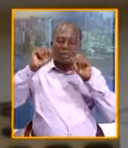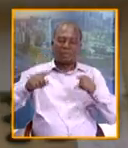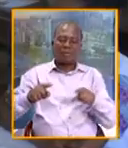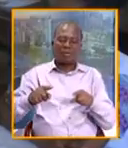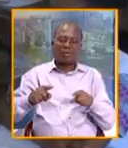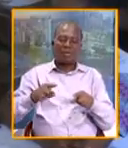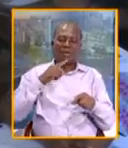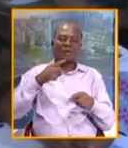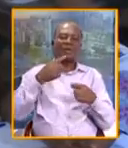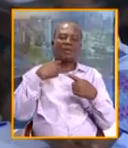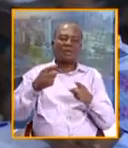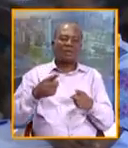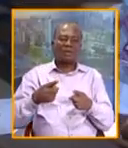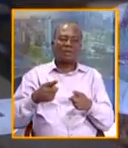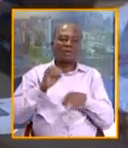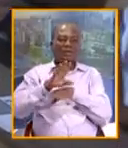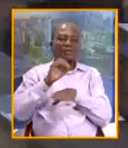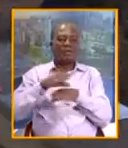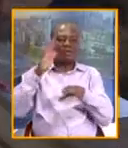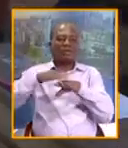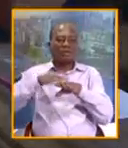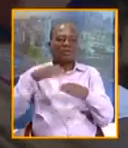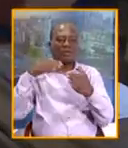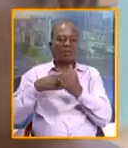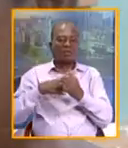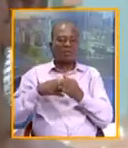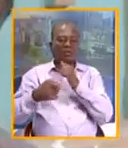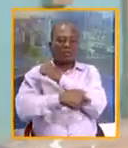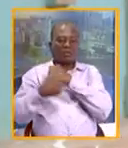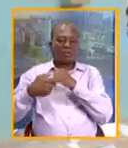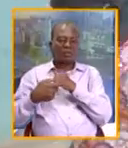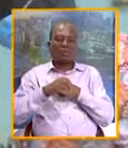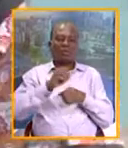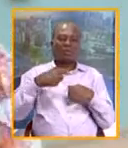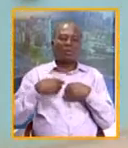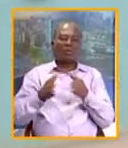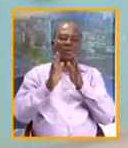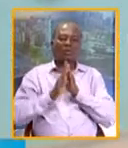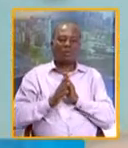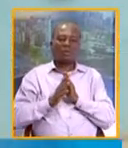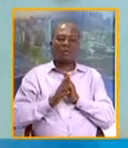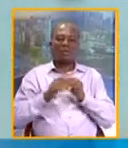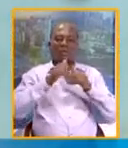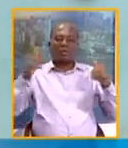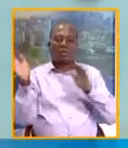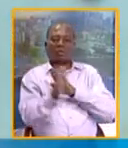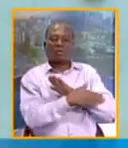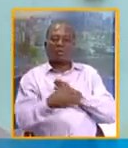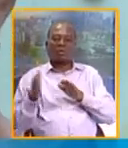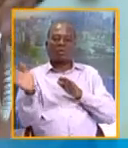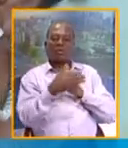il a été rappelé les consignes de prévention contre la fraude on leur a demandé de se départir de l'ère